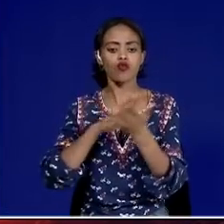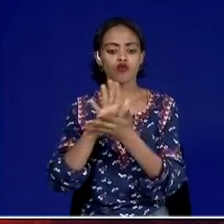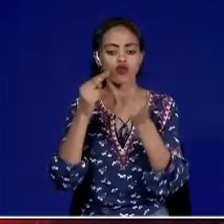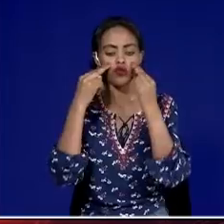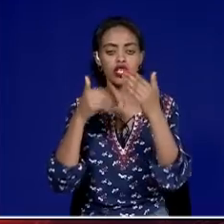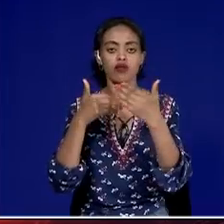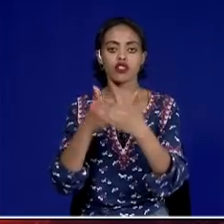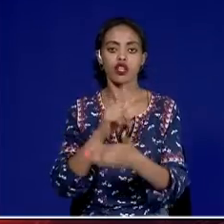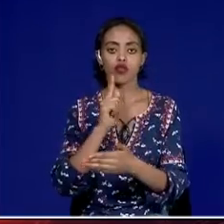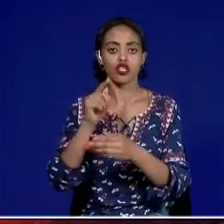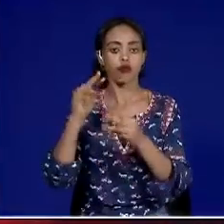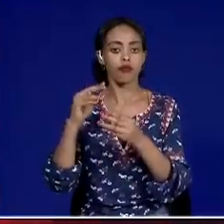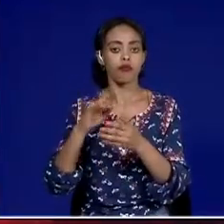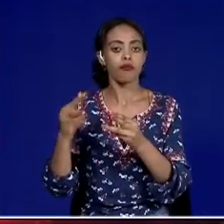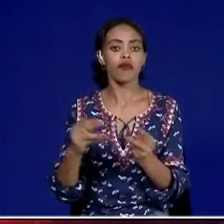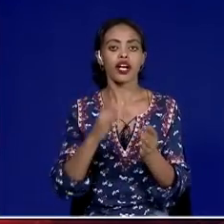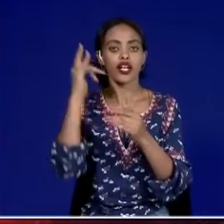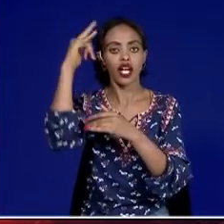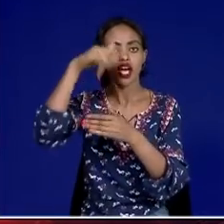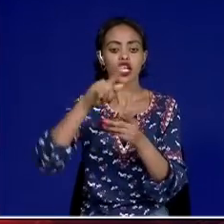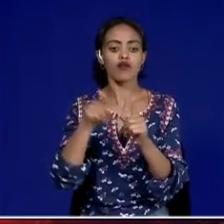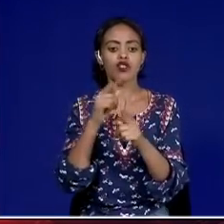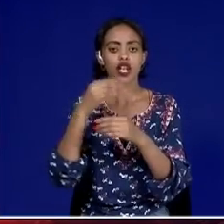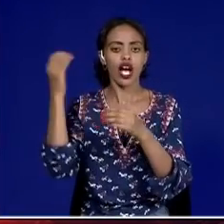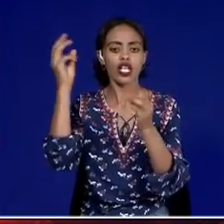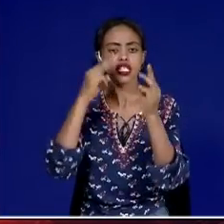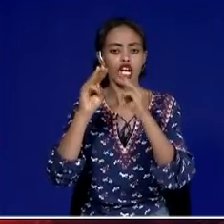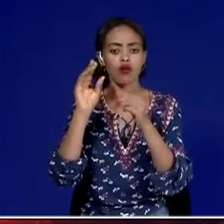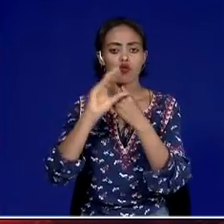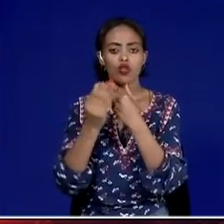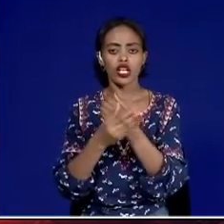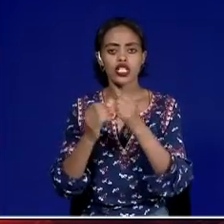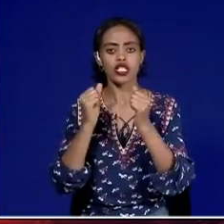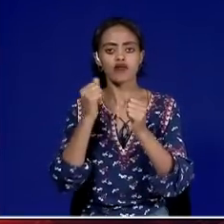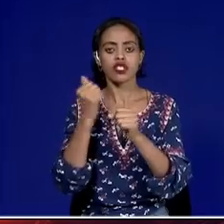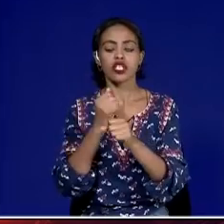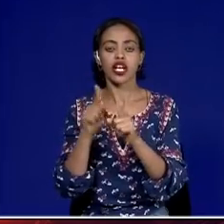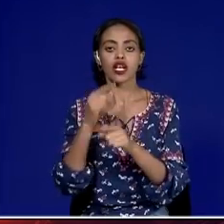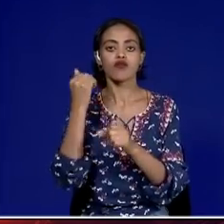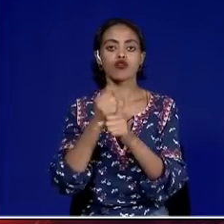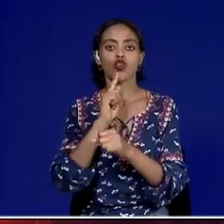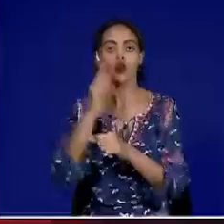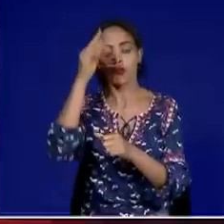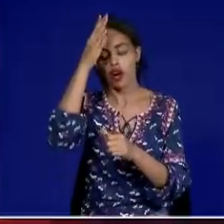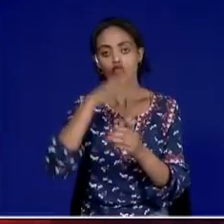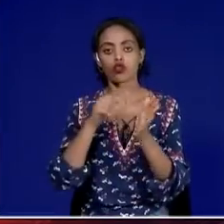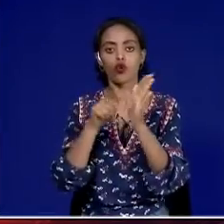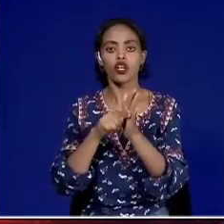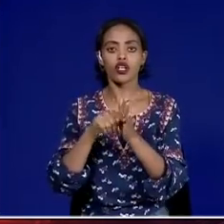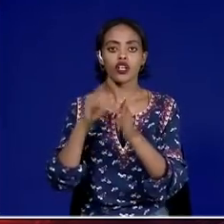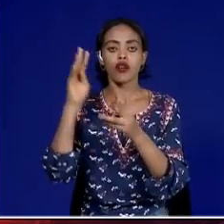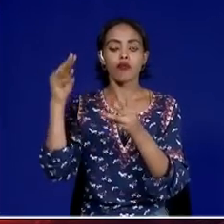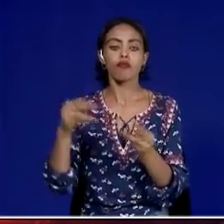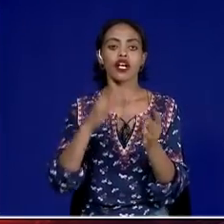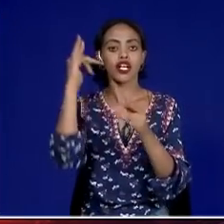ዘስዓበ ተዛሪቦም። እቲ መንገዲ ኣየር ከምዚ ዝበላ ፀጋሚ ኩነታት ኮይኑ ዝሕብን ስራሕ ከም ዝርሐ እዮም ኣይተ ተወልደ ዝዛረቡ። መንገዲ ኣየር